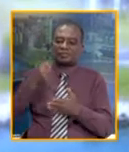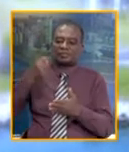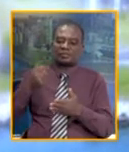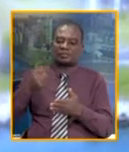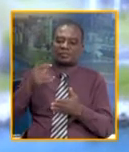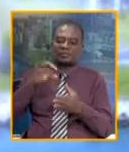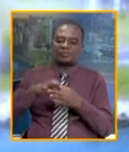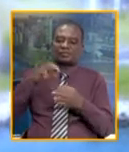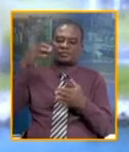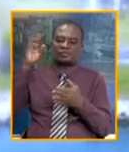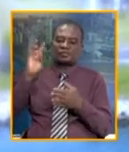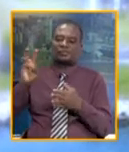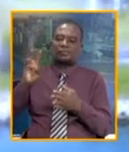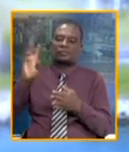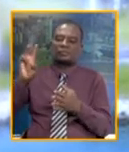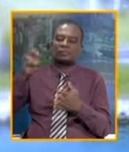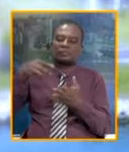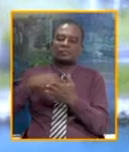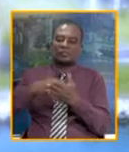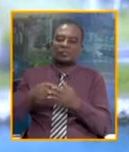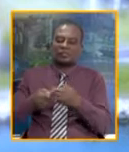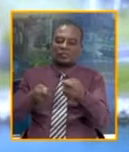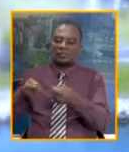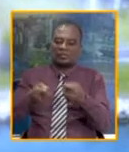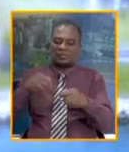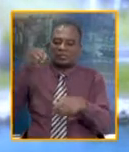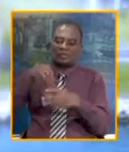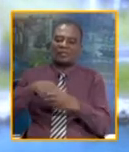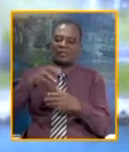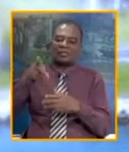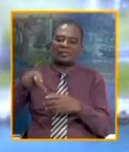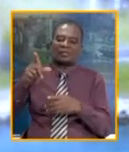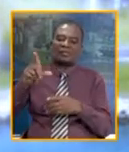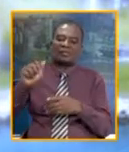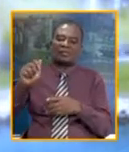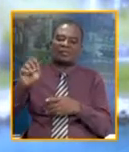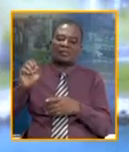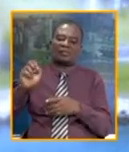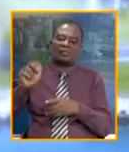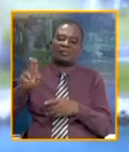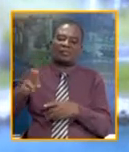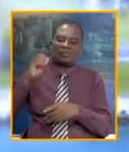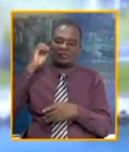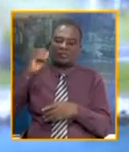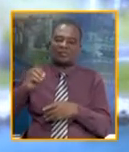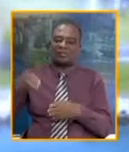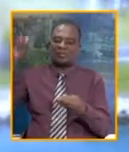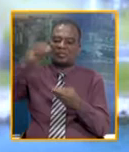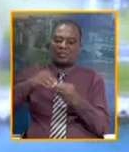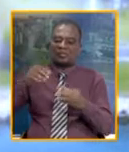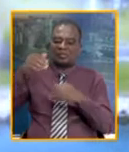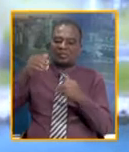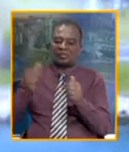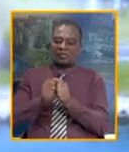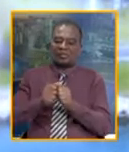de sept nouveaux guichets automatiques intelligents dans la commune du Plateau. Objectif, renforcer la proximité avec